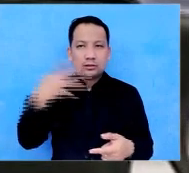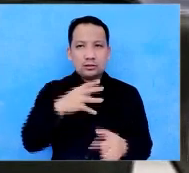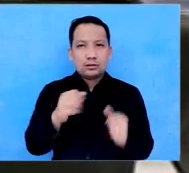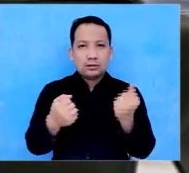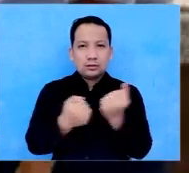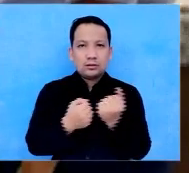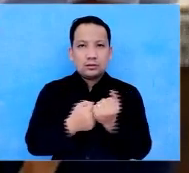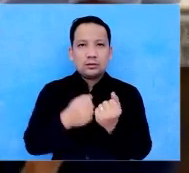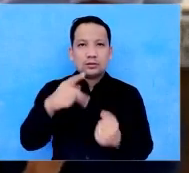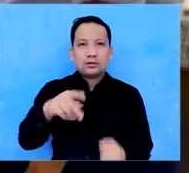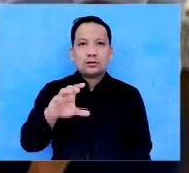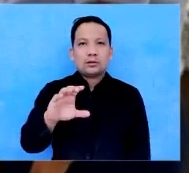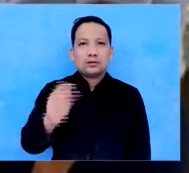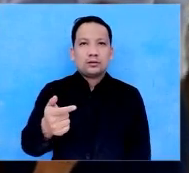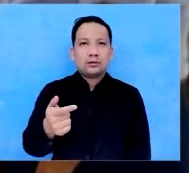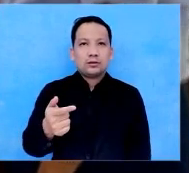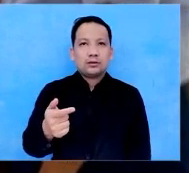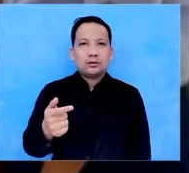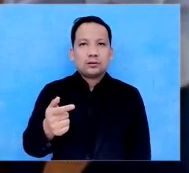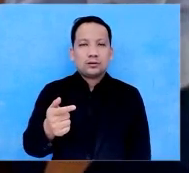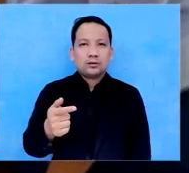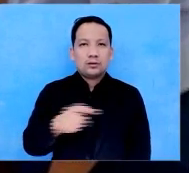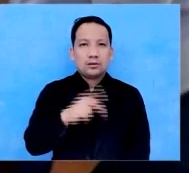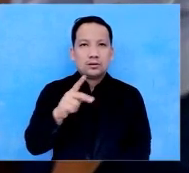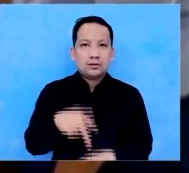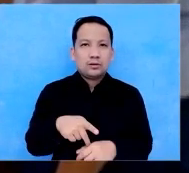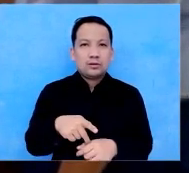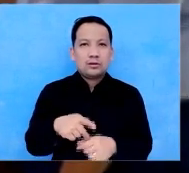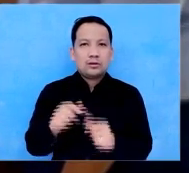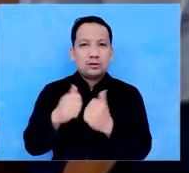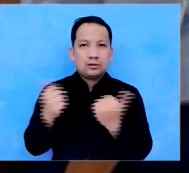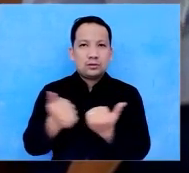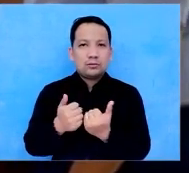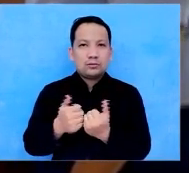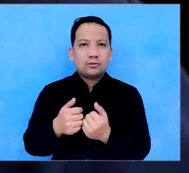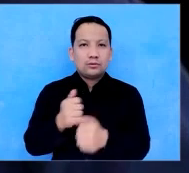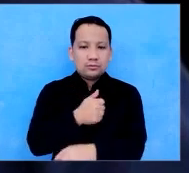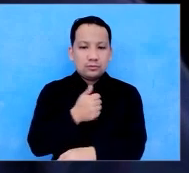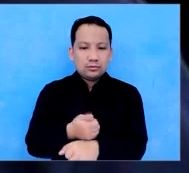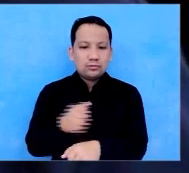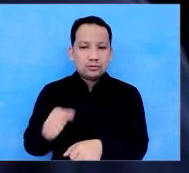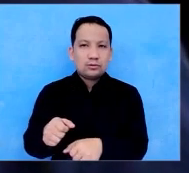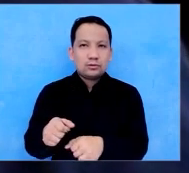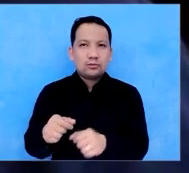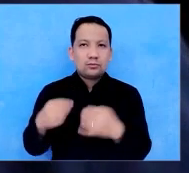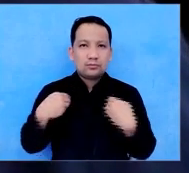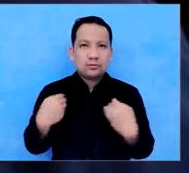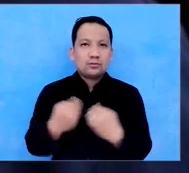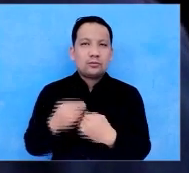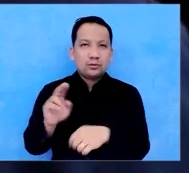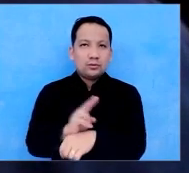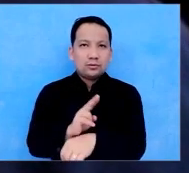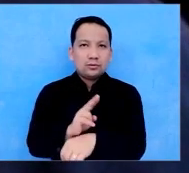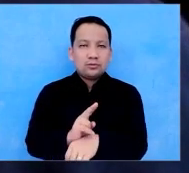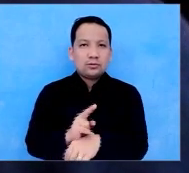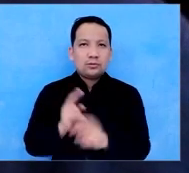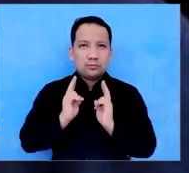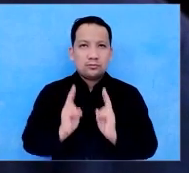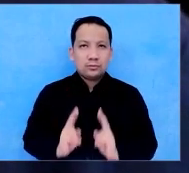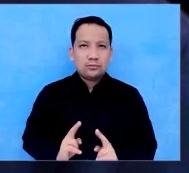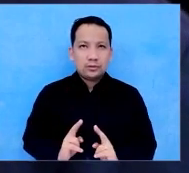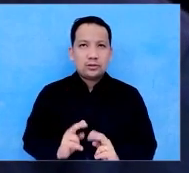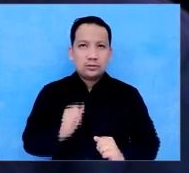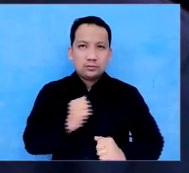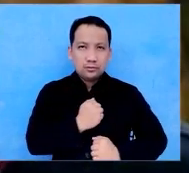ng PCG, ang Philippine Coast Guard Auxiliary, at otorisado ang mga miyembro nito na gumamit ng uniforme ng